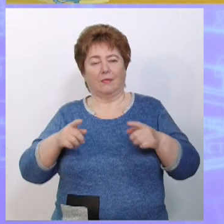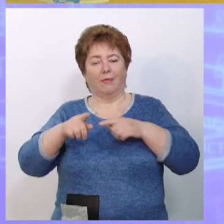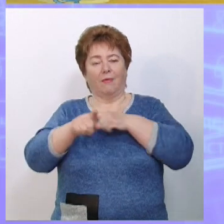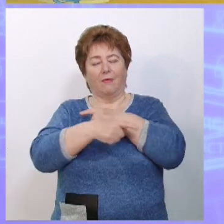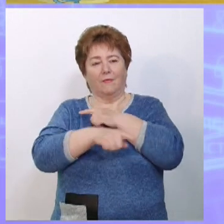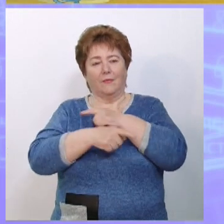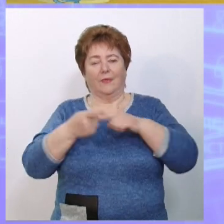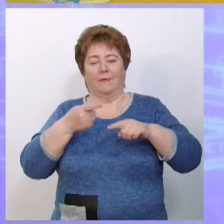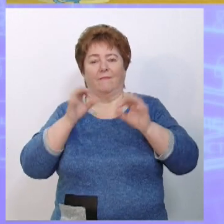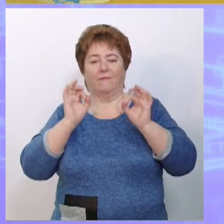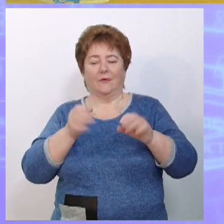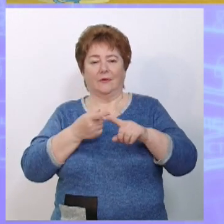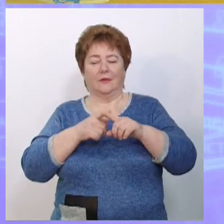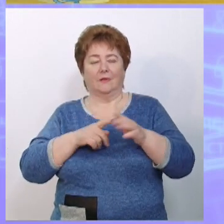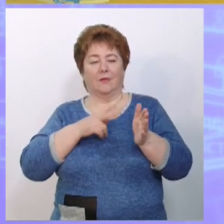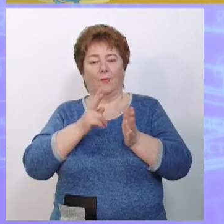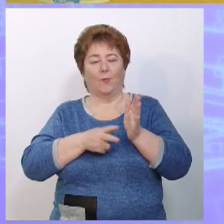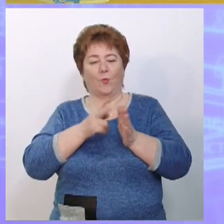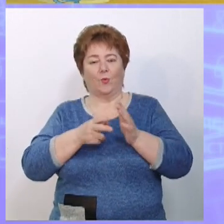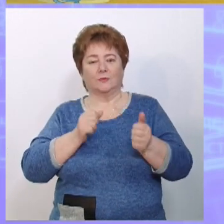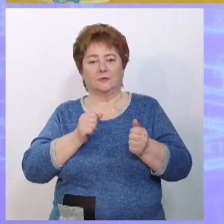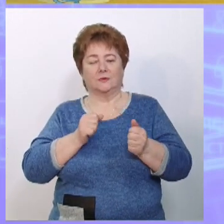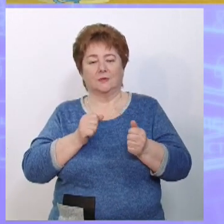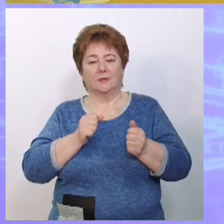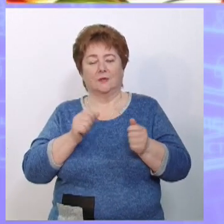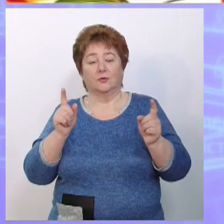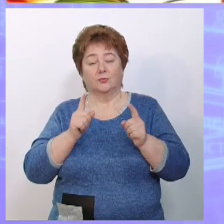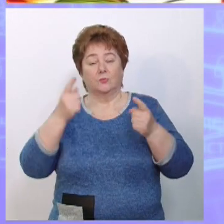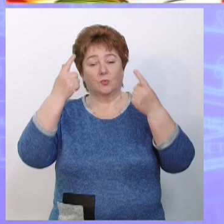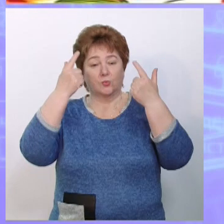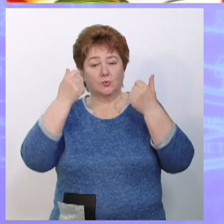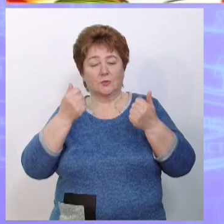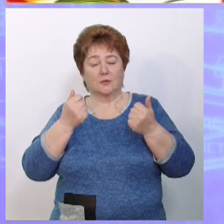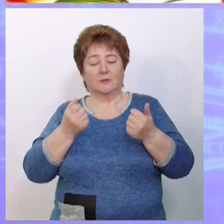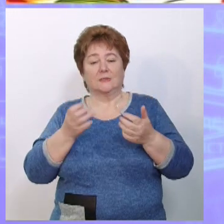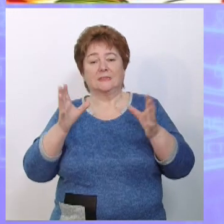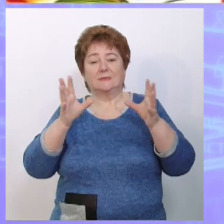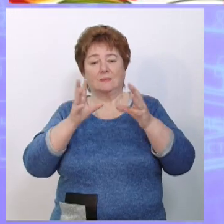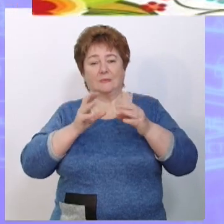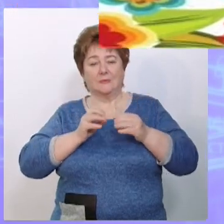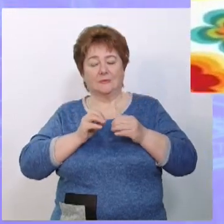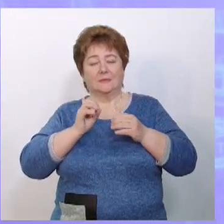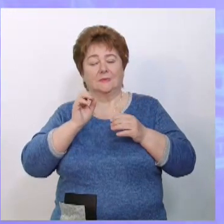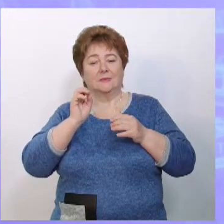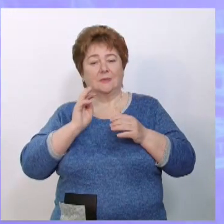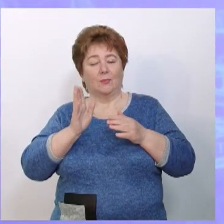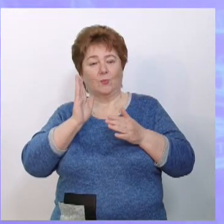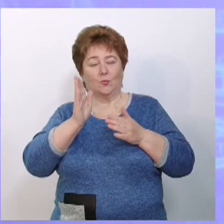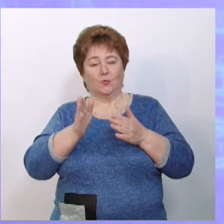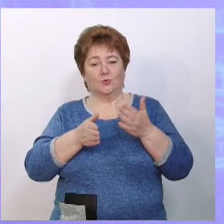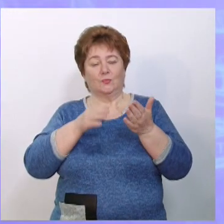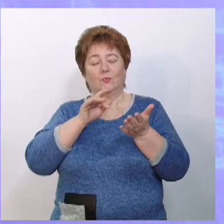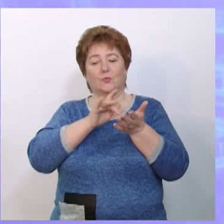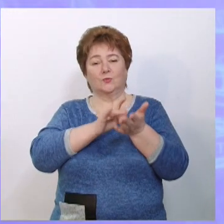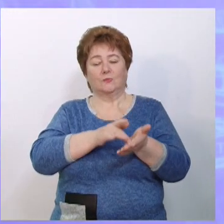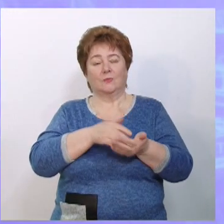Верно, это поезд. А чтобы узнать, с кем мы сегодня будем